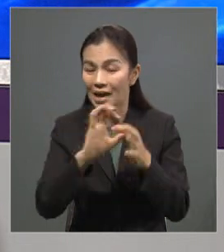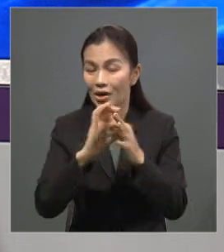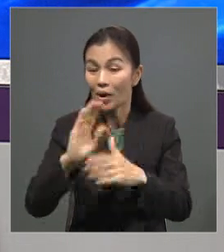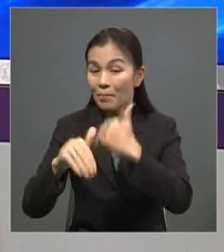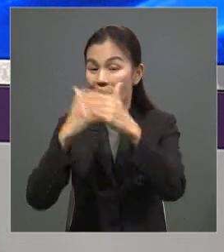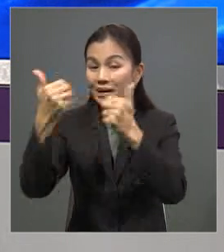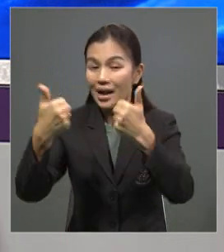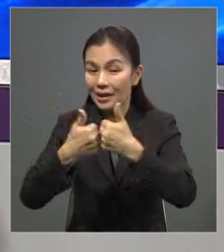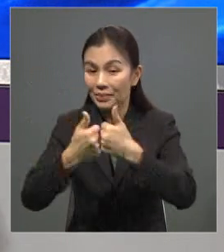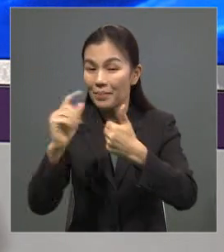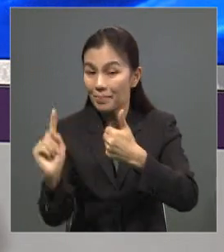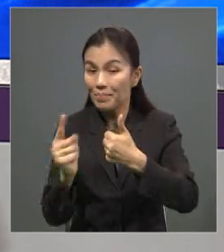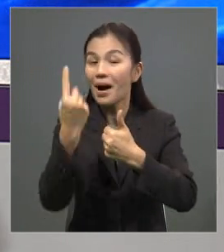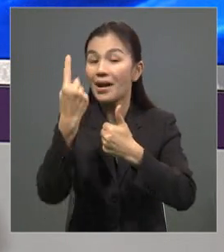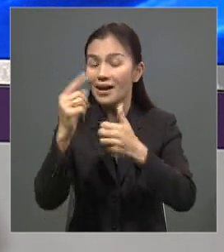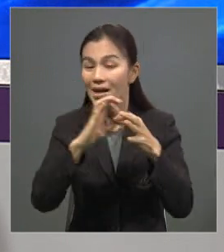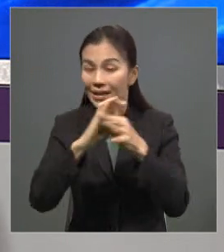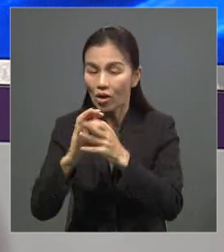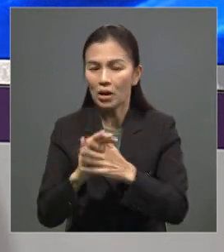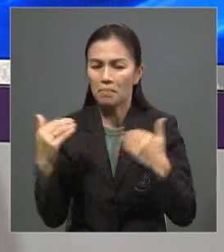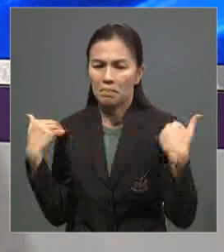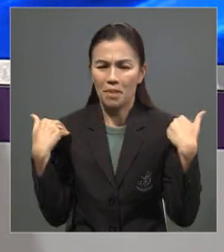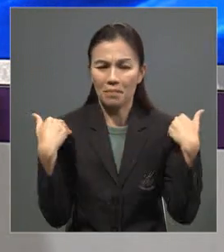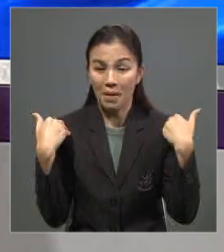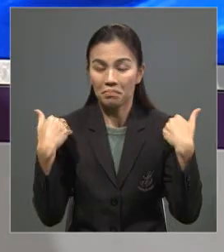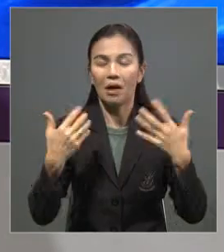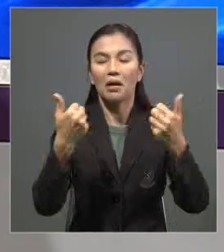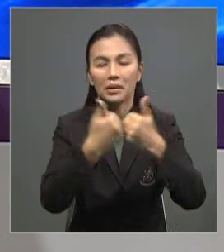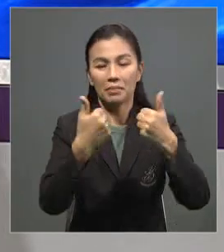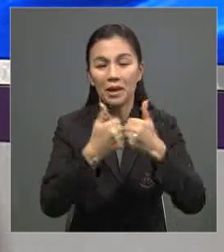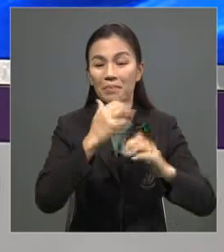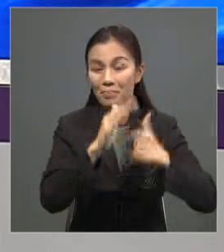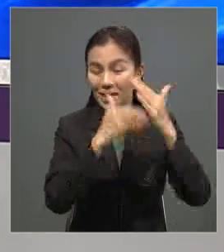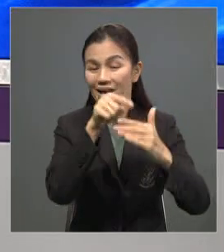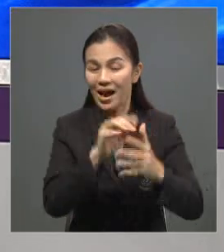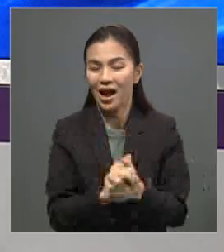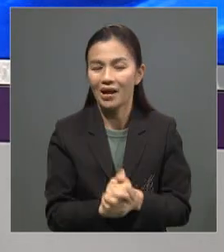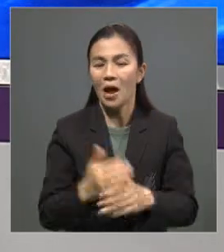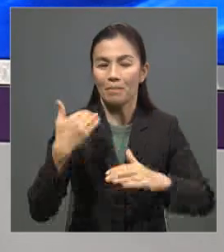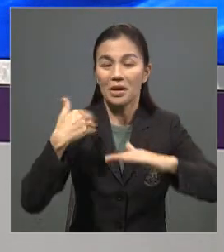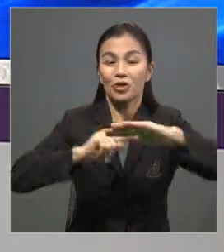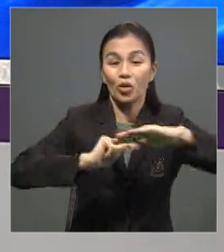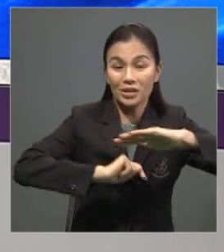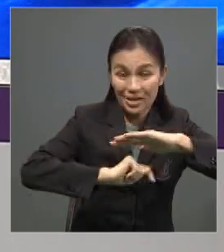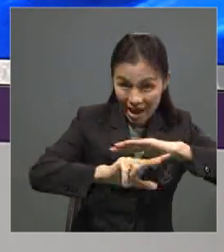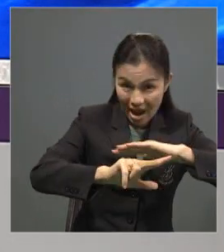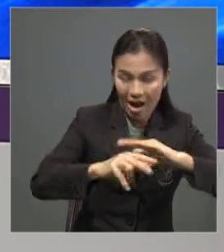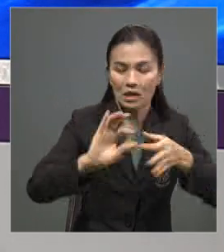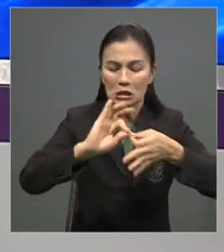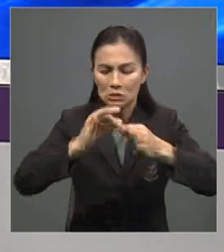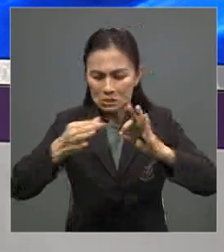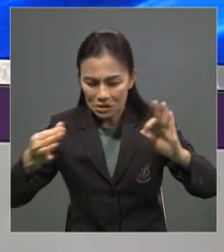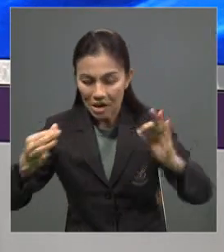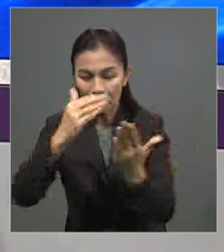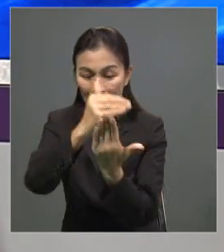นาเกมมีคนพัฒนาคาแรคเตอร์ตัวละครในเกมรวมถึงคนทำโฆษณาคนทำคอนเทนต์ต่าง